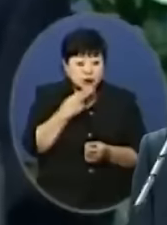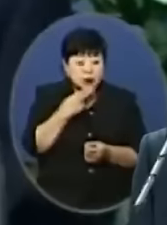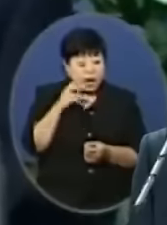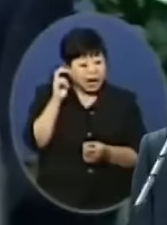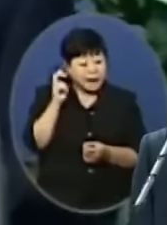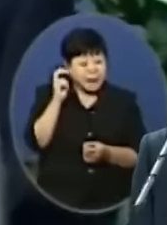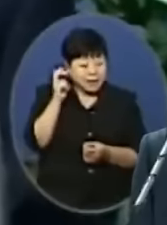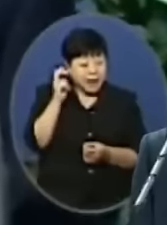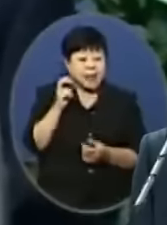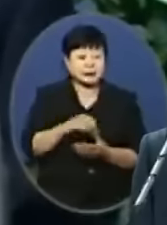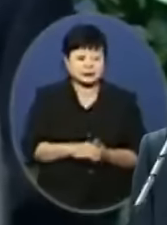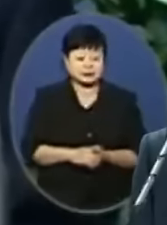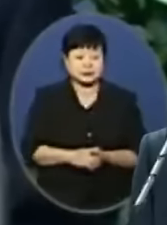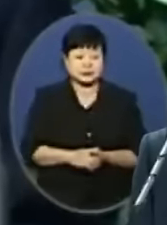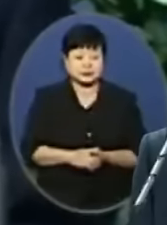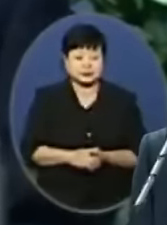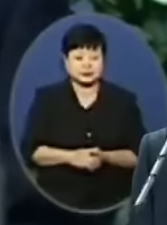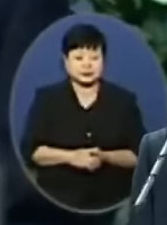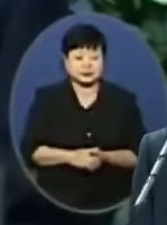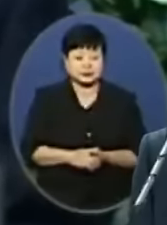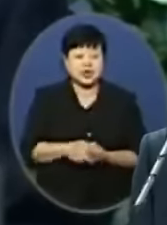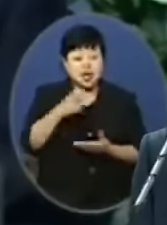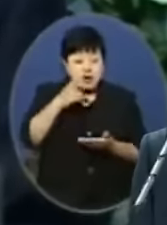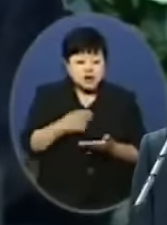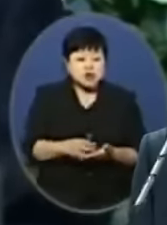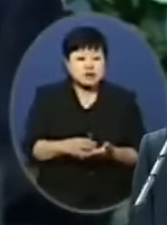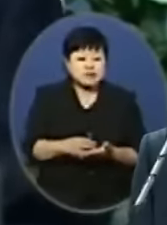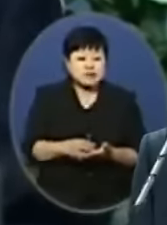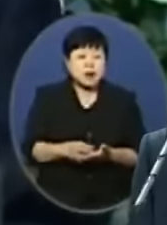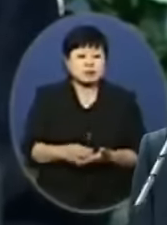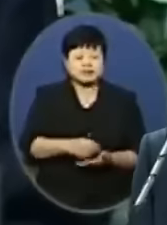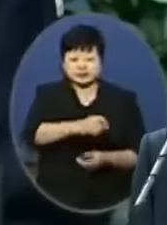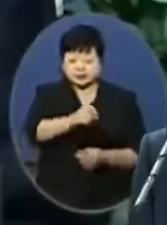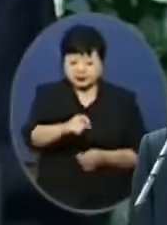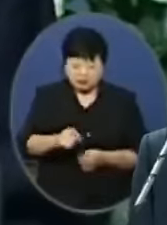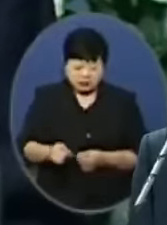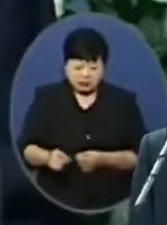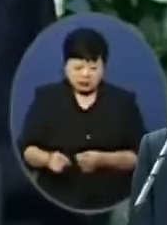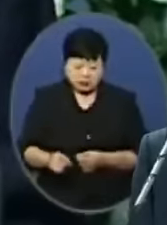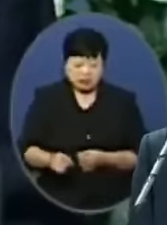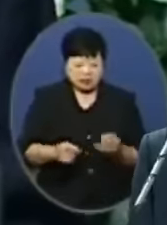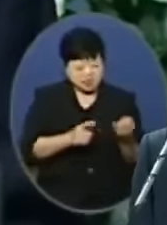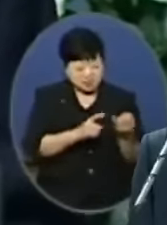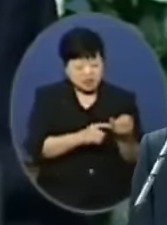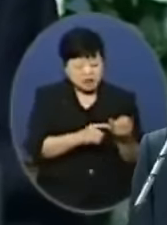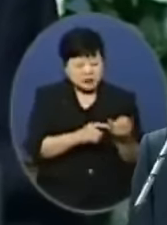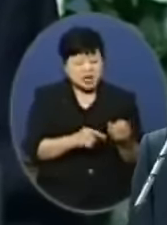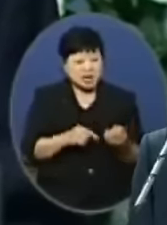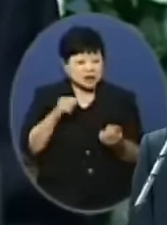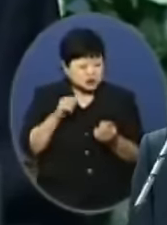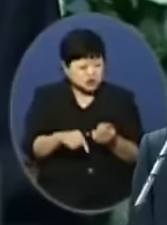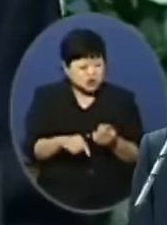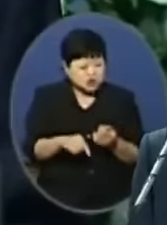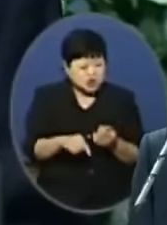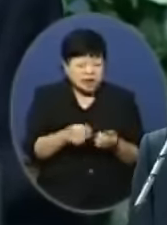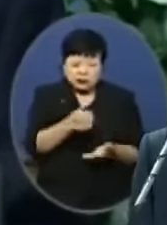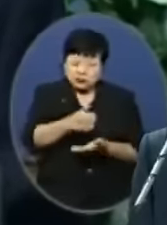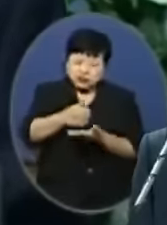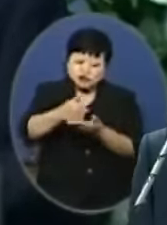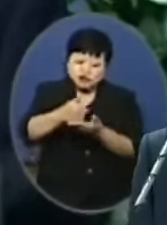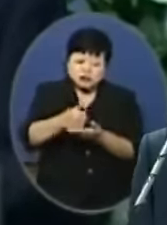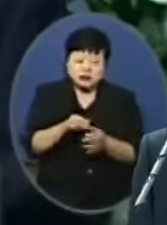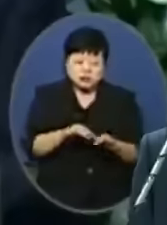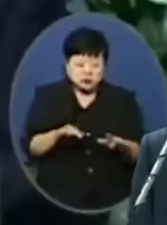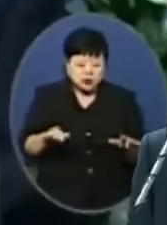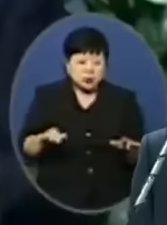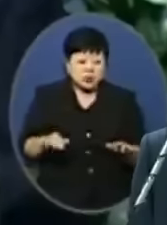추측을 하도록 여유를 주었습니다. 율법을 들었을 것이다. 율법대로 이 여자를 죽이라고 했으니까 주님이